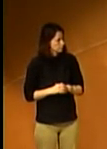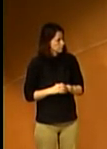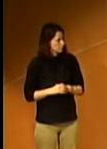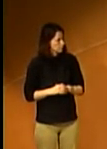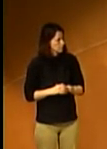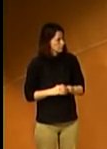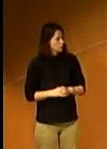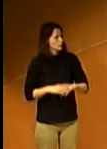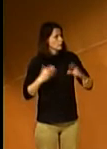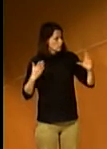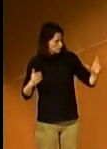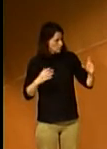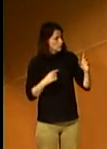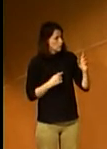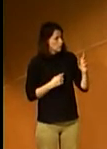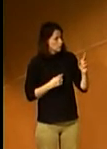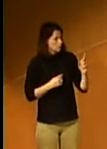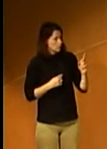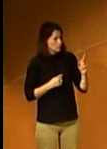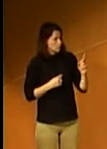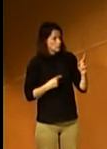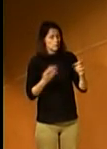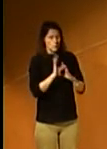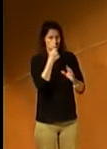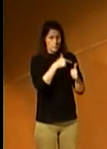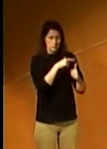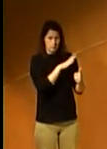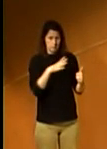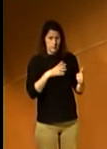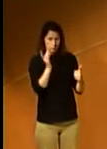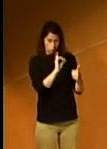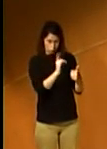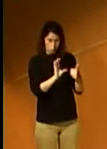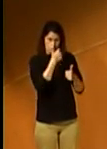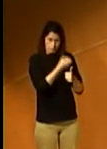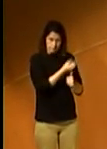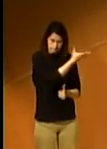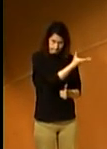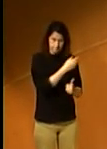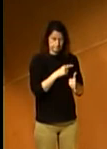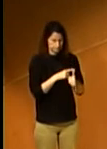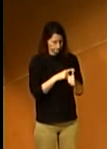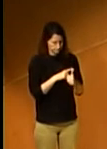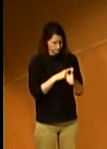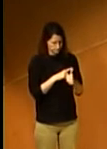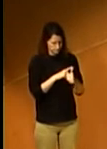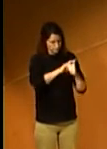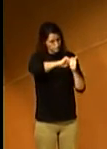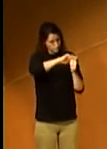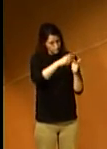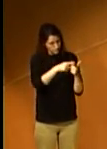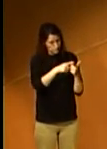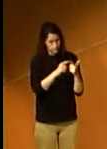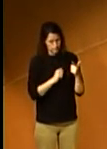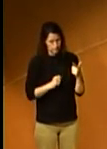D'accord, voilà. Donc, Madame Donorio prendra la parole au tout début de cette table ronde.